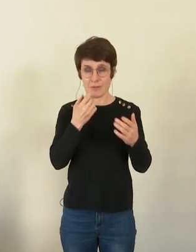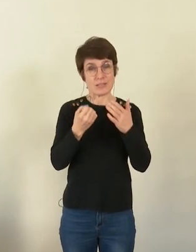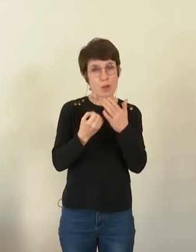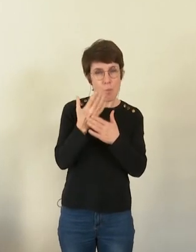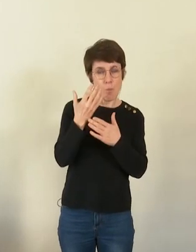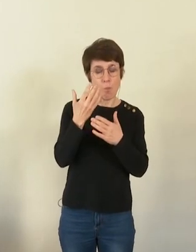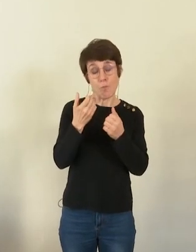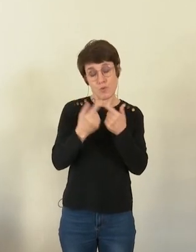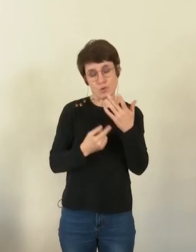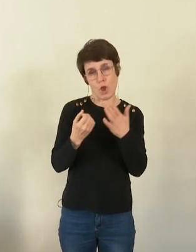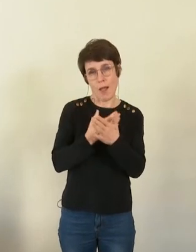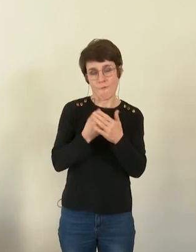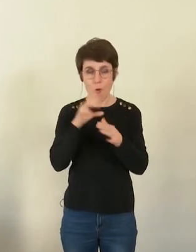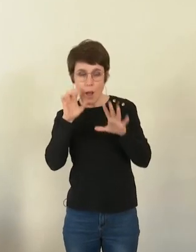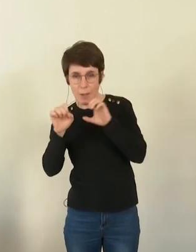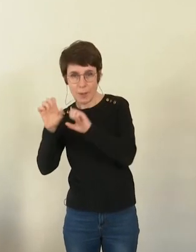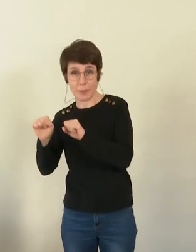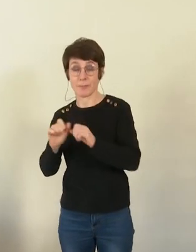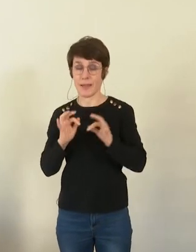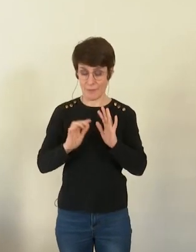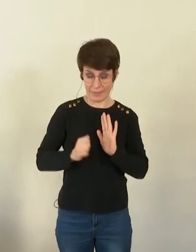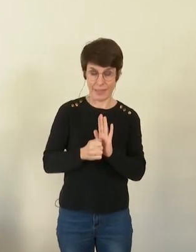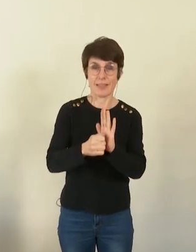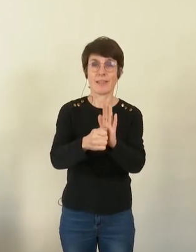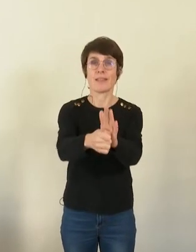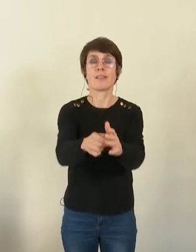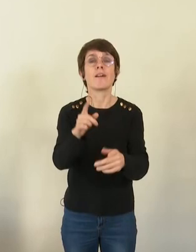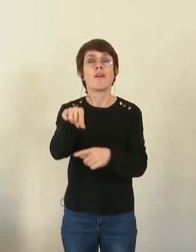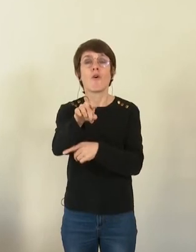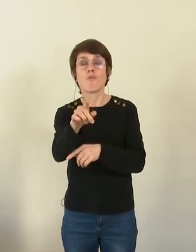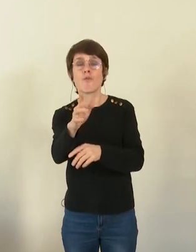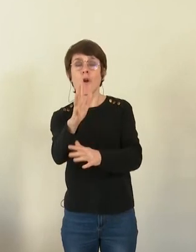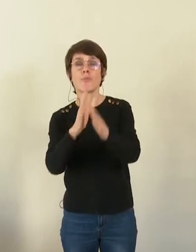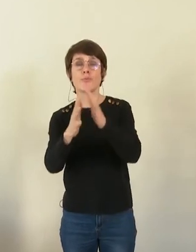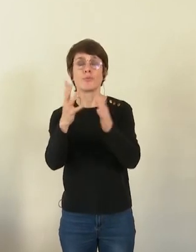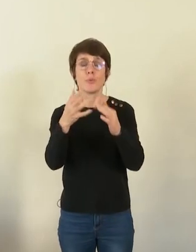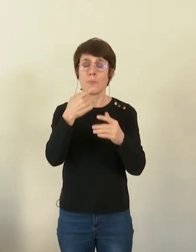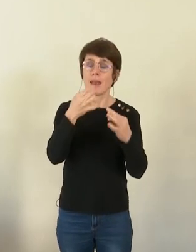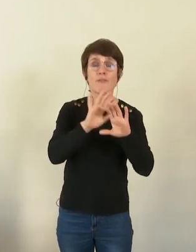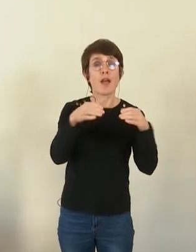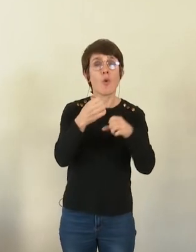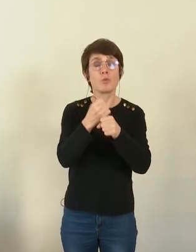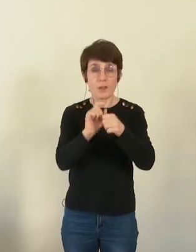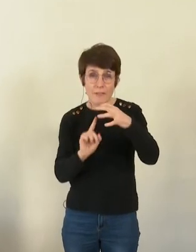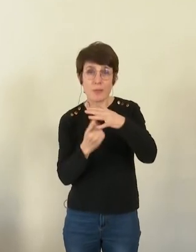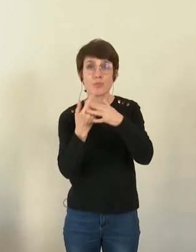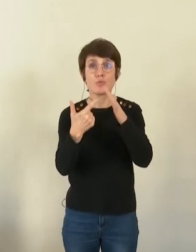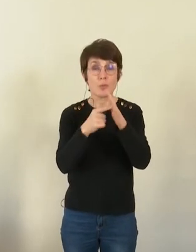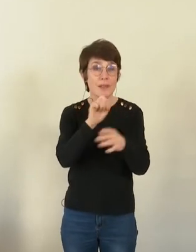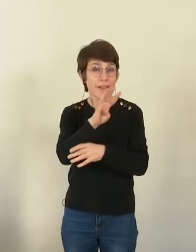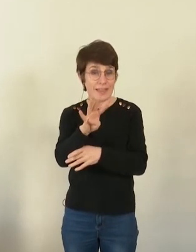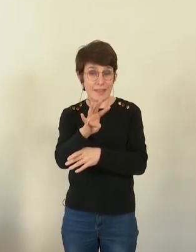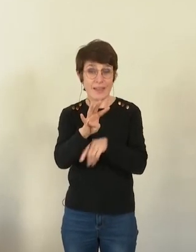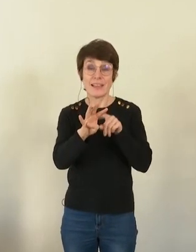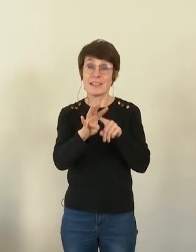attiré notre attention sur le calendrier vous parlez de l'émergence des groupes de travail en 2024 et nous semble que c'est la seule date